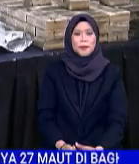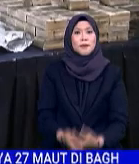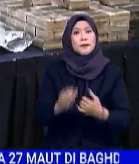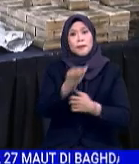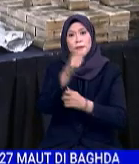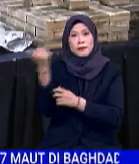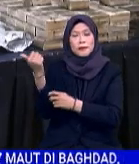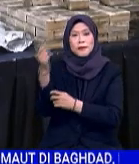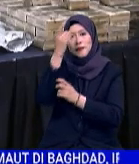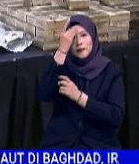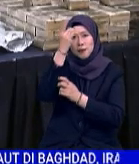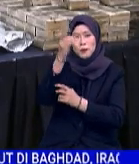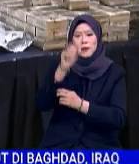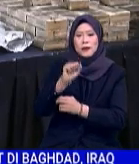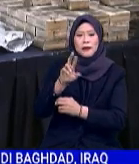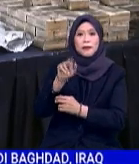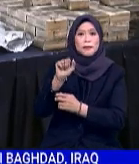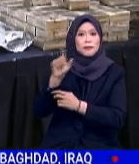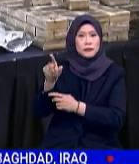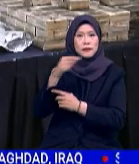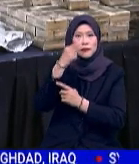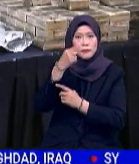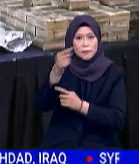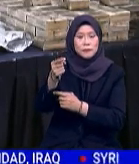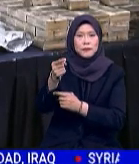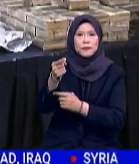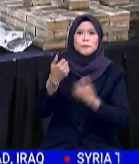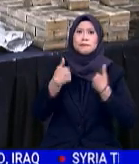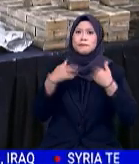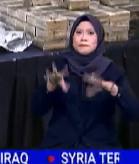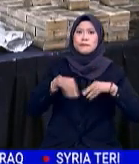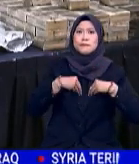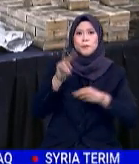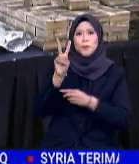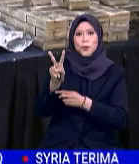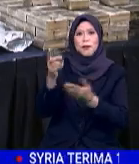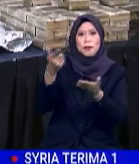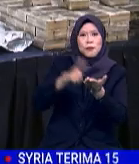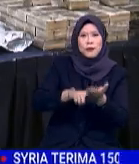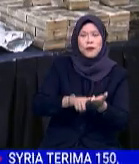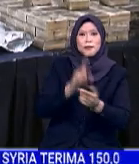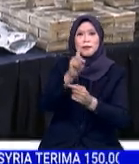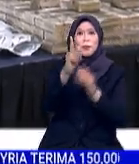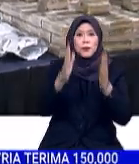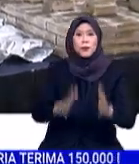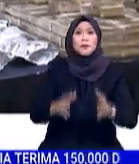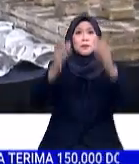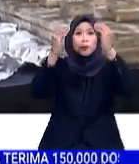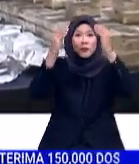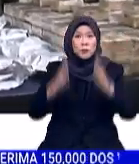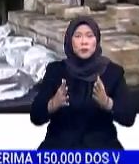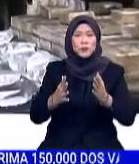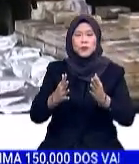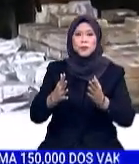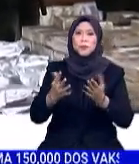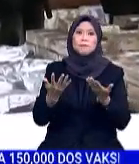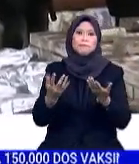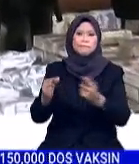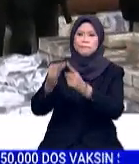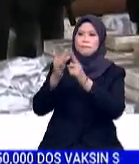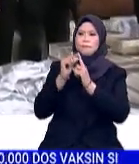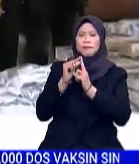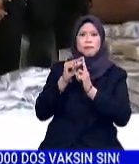Perkembangan lain, Datuk Sri Akhril Sani juga memaklumkan menerima dua laporan berhubung dakwaan seorang guru mengeluarkan